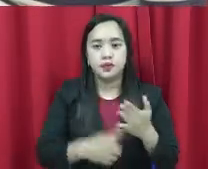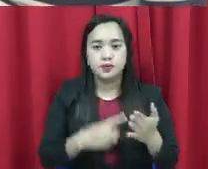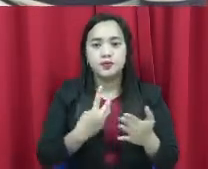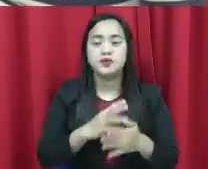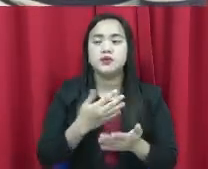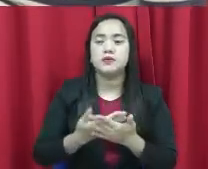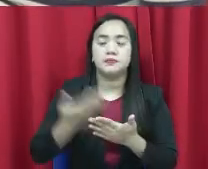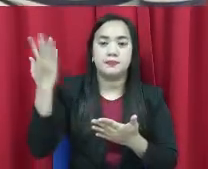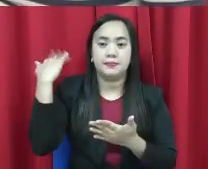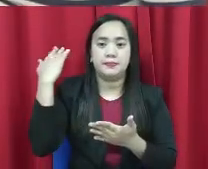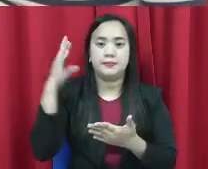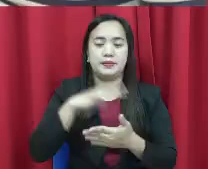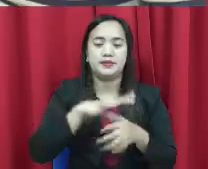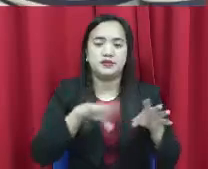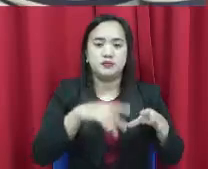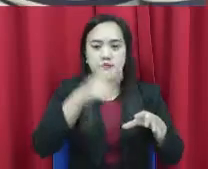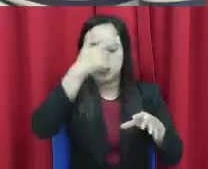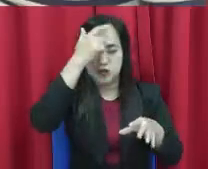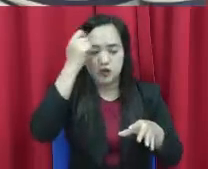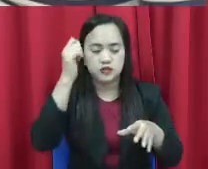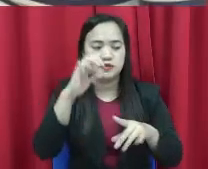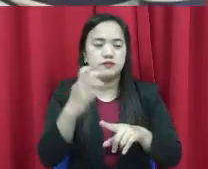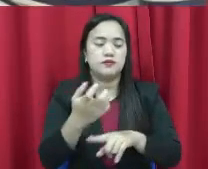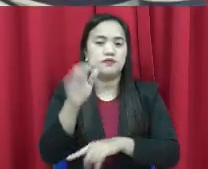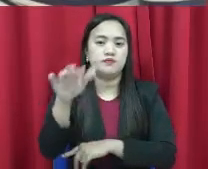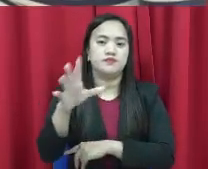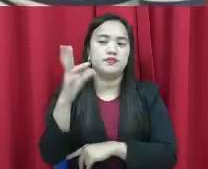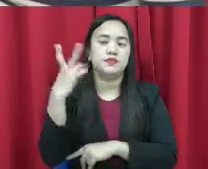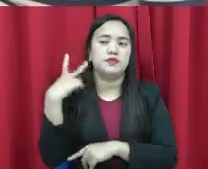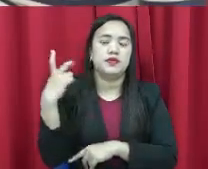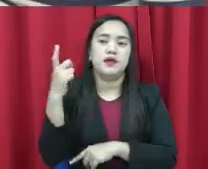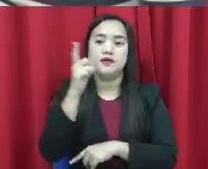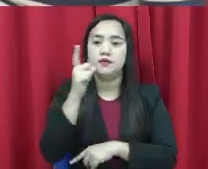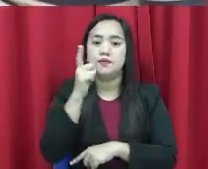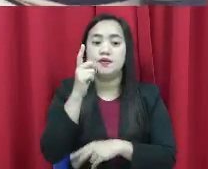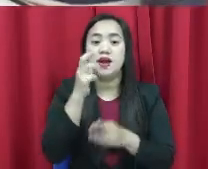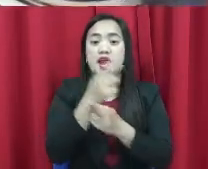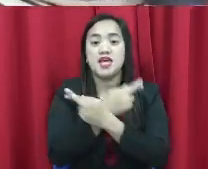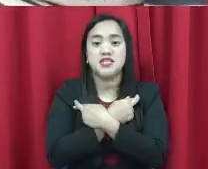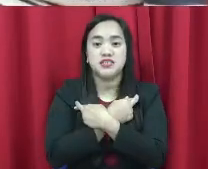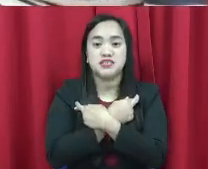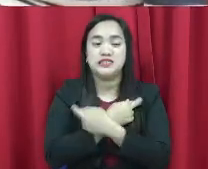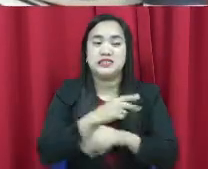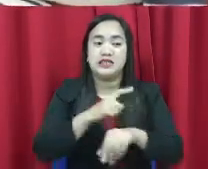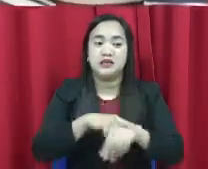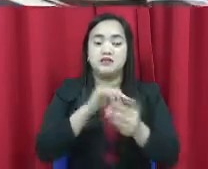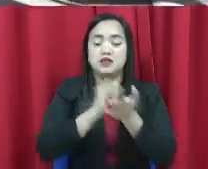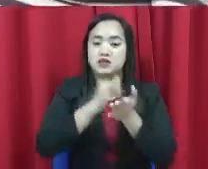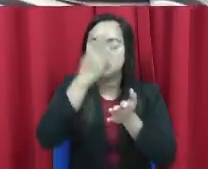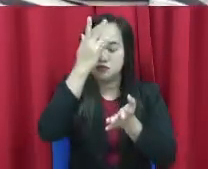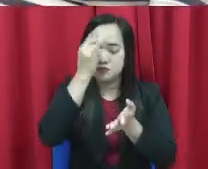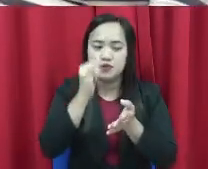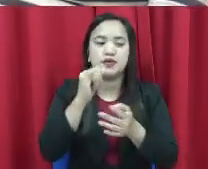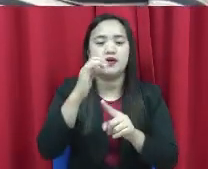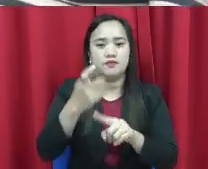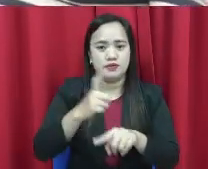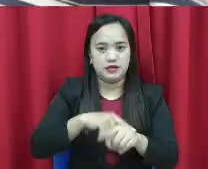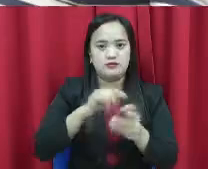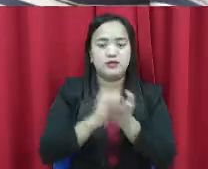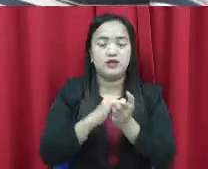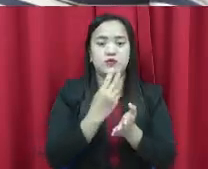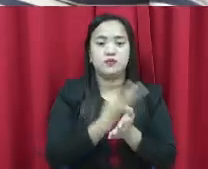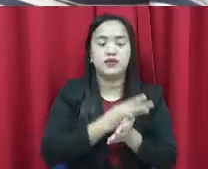natin tanghali lunch time pahinga time kaya maganda na tayo ay habang kumakaing pisikal ay